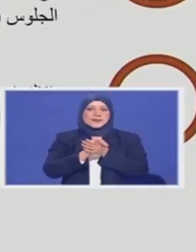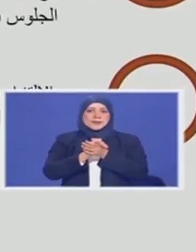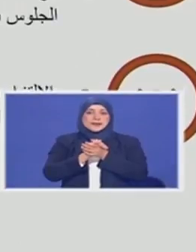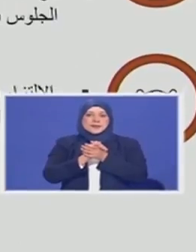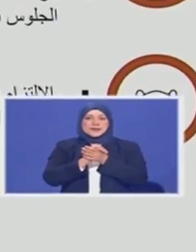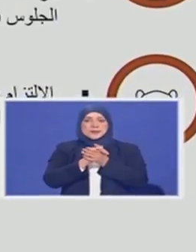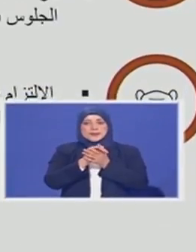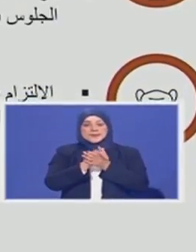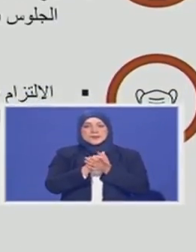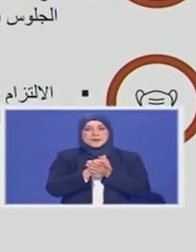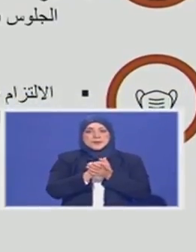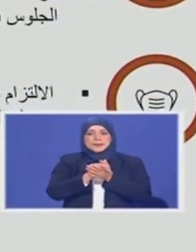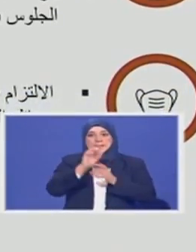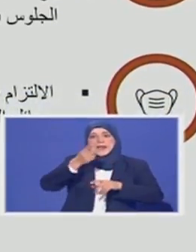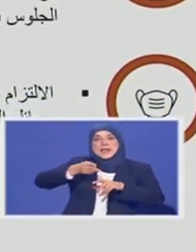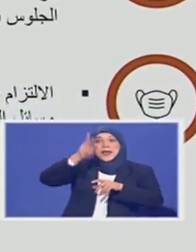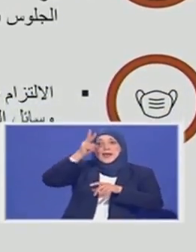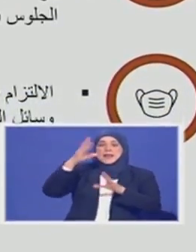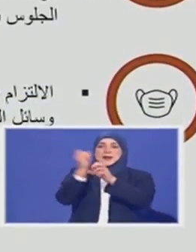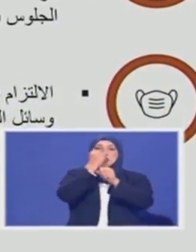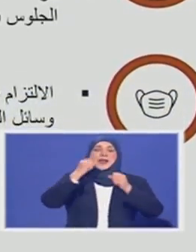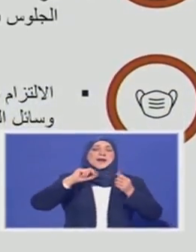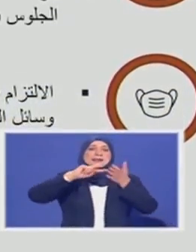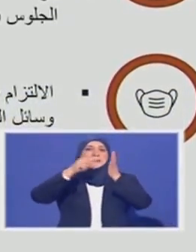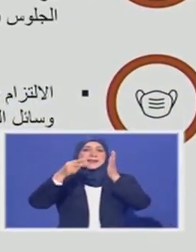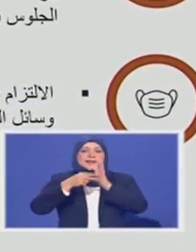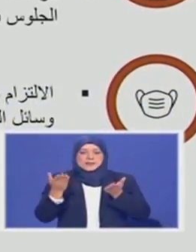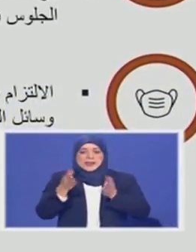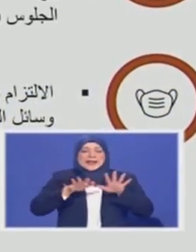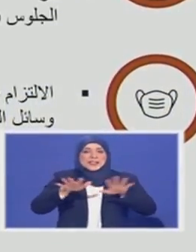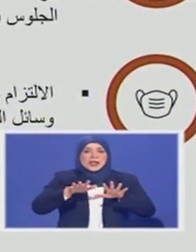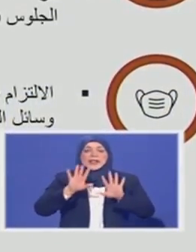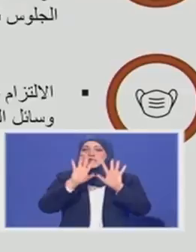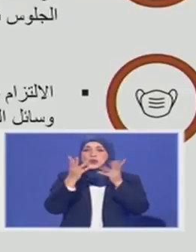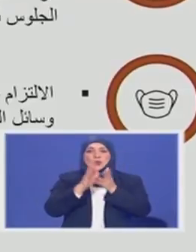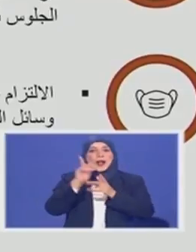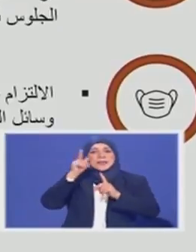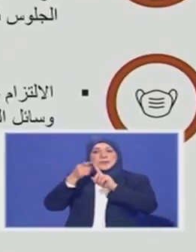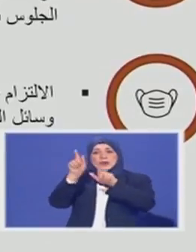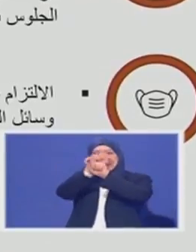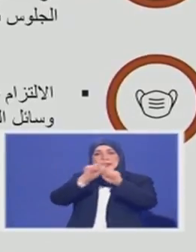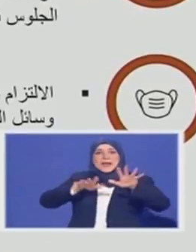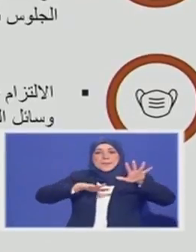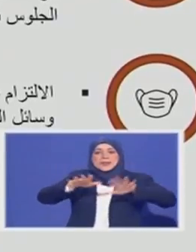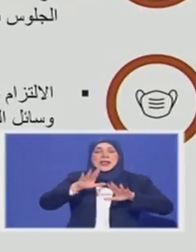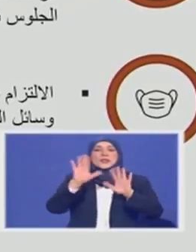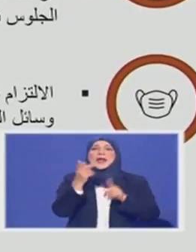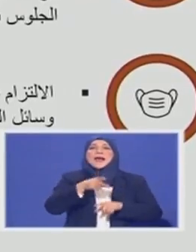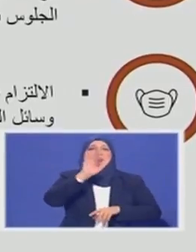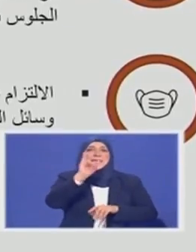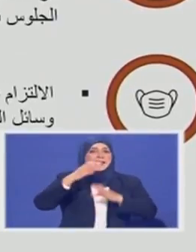الأسس النجاح الخطة هو في التحكم في الإجراءات والنقل.